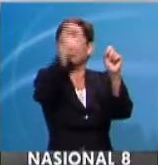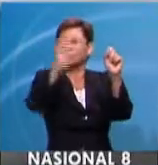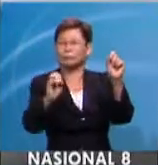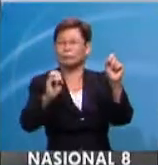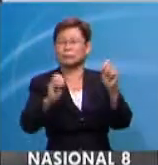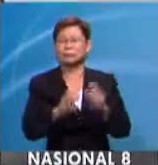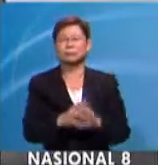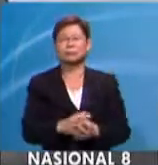us us